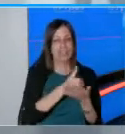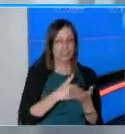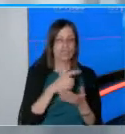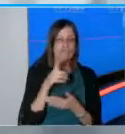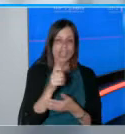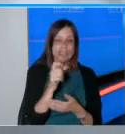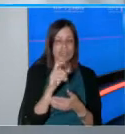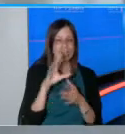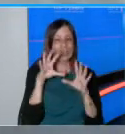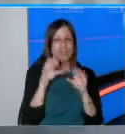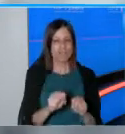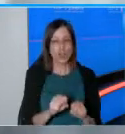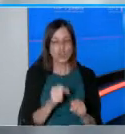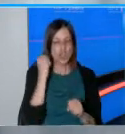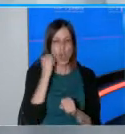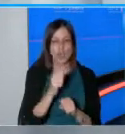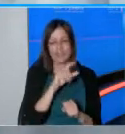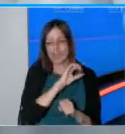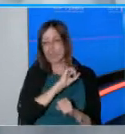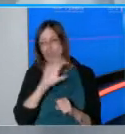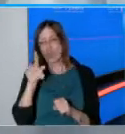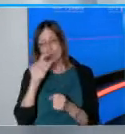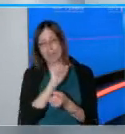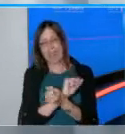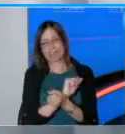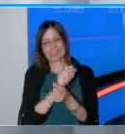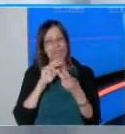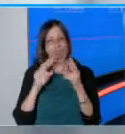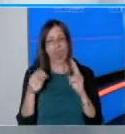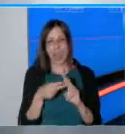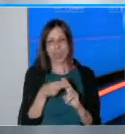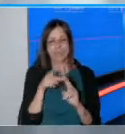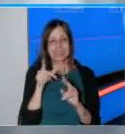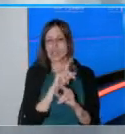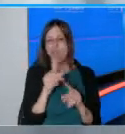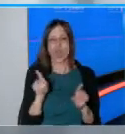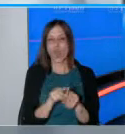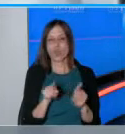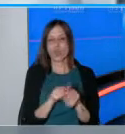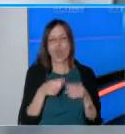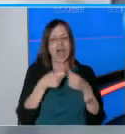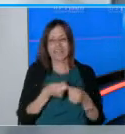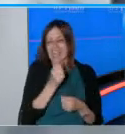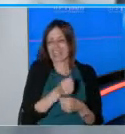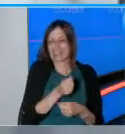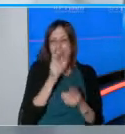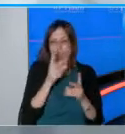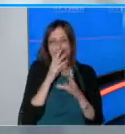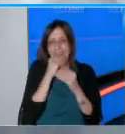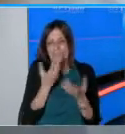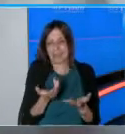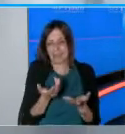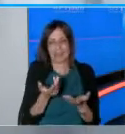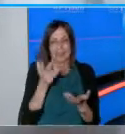לתפוס רוצחים ולשלוח אותם מאסר עולם אחרי סורג ובריח, זה לא אותו חבר כנסת שיכול לדבר, אין לו סמכות, אפילו